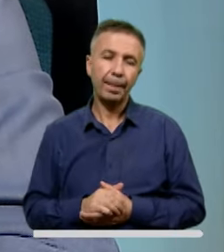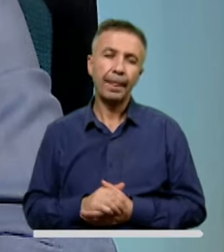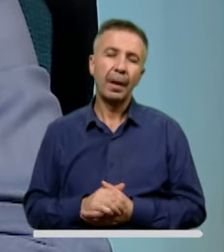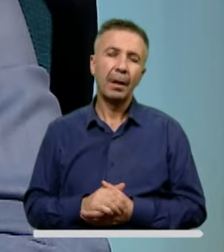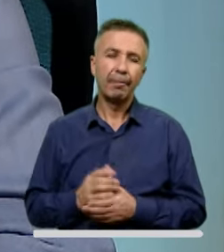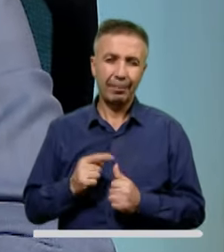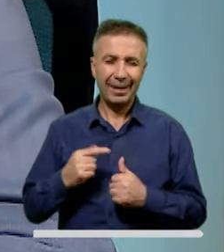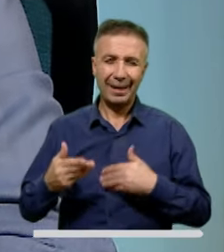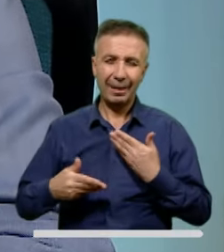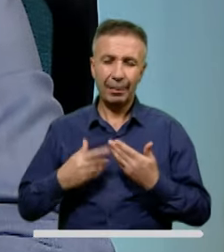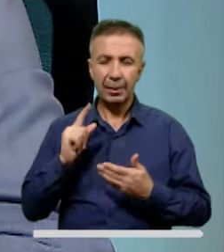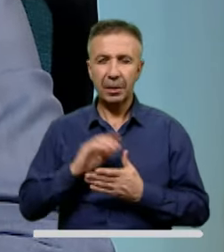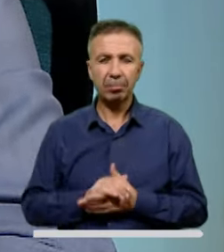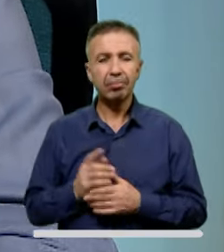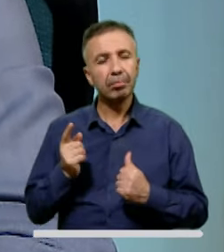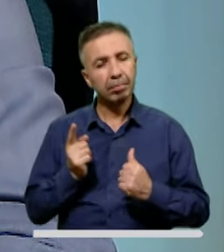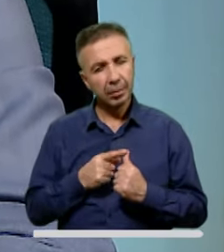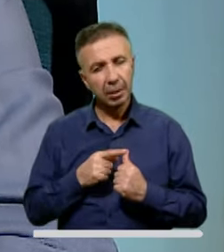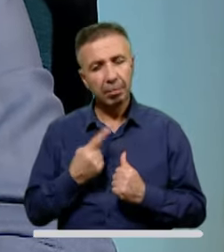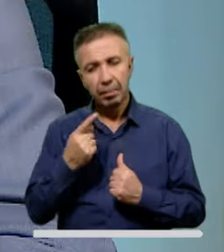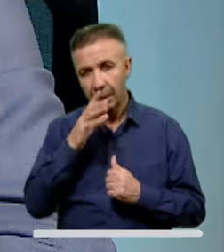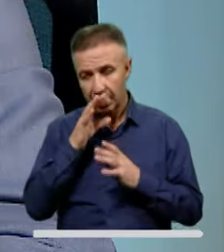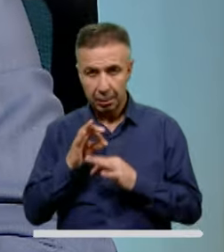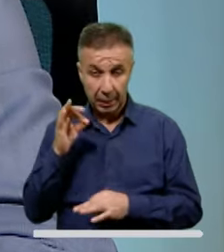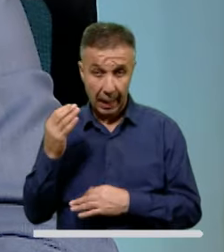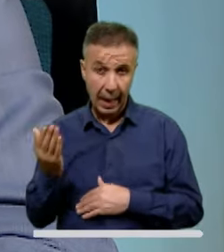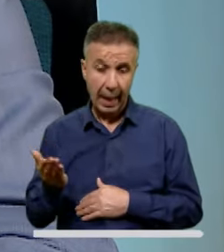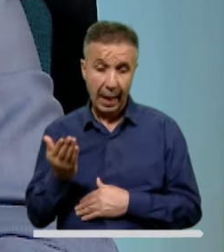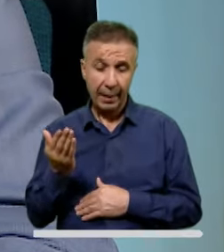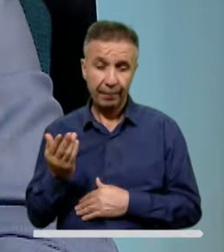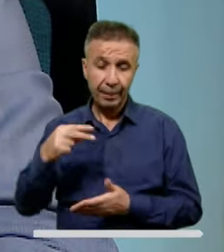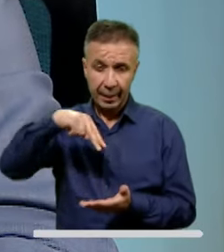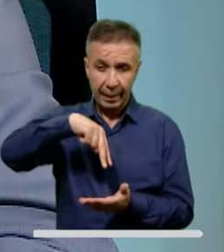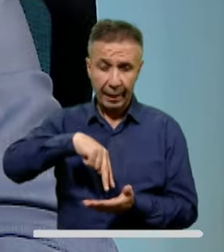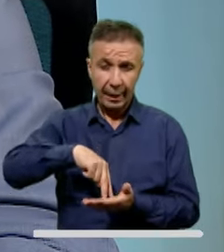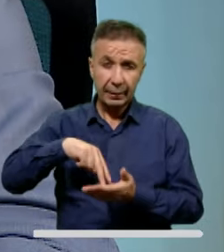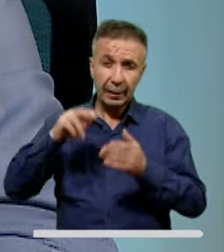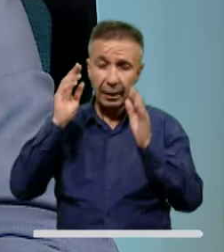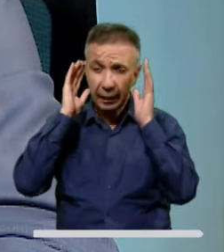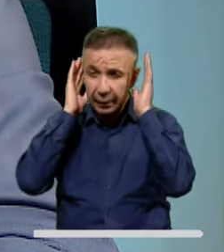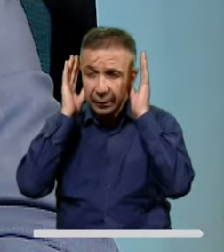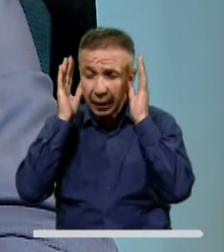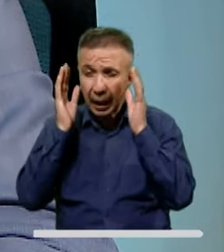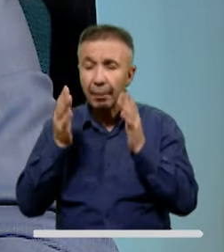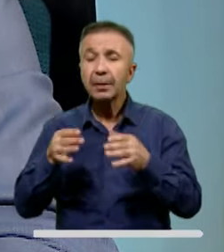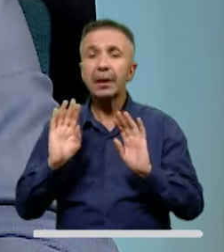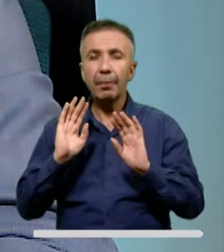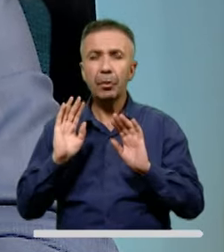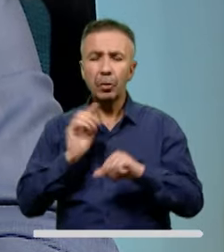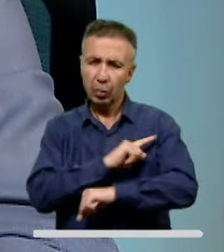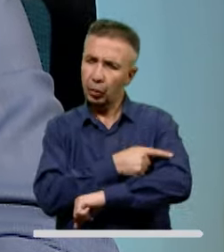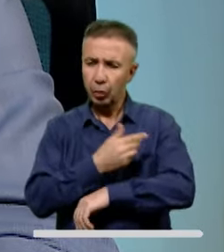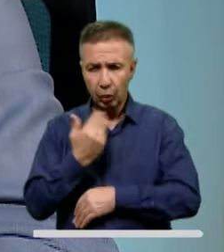izah edelim. Öncelikle buyurun hocam bir kimse şayet ayakta namaz kılma imkanına, kudretine